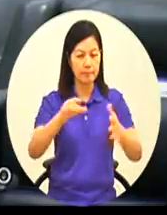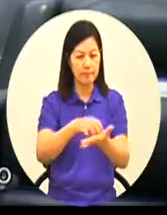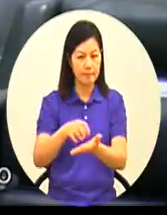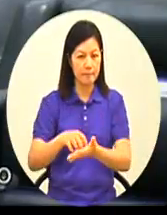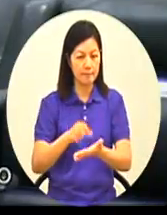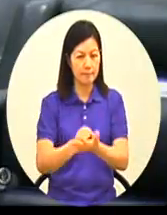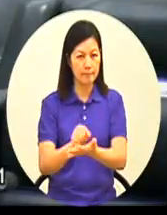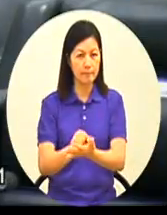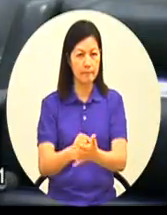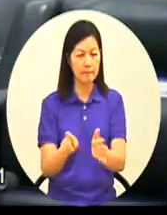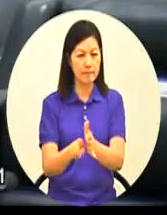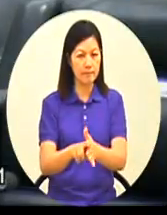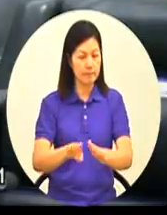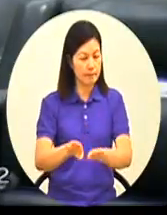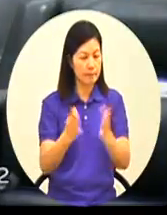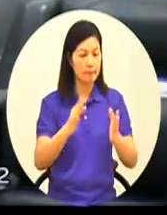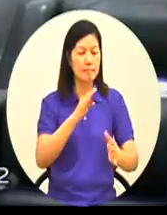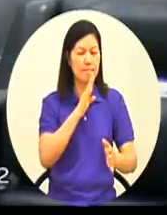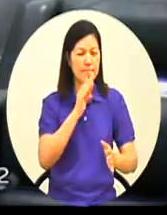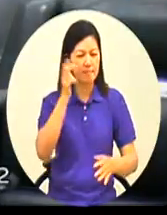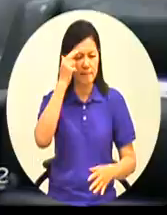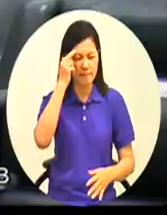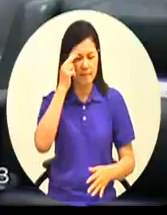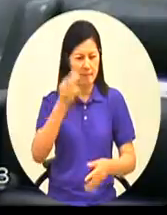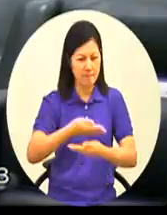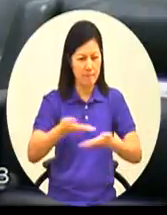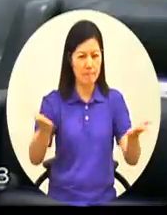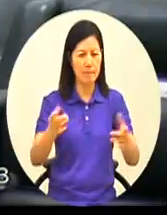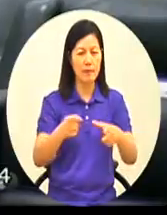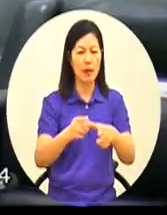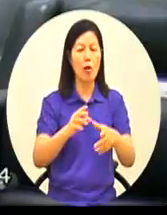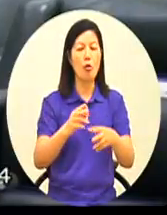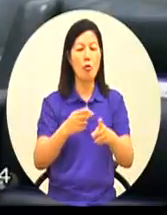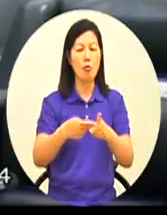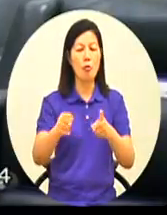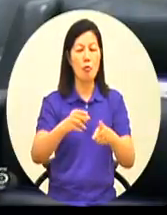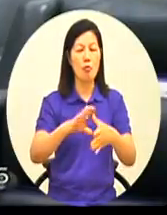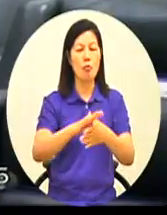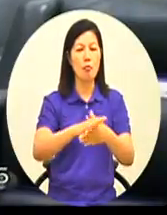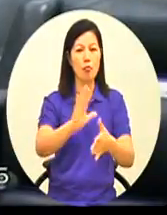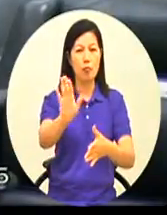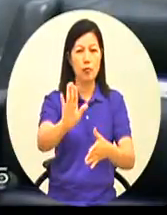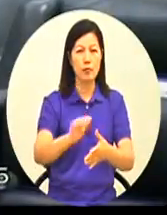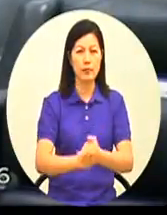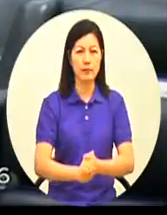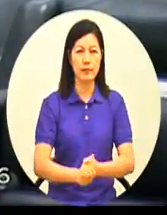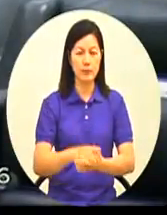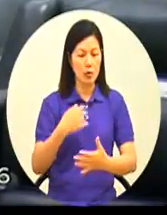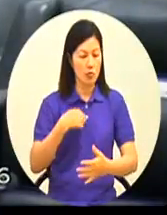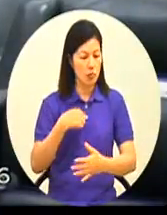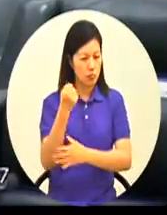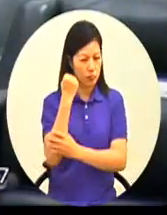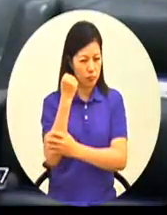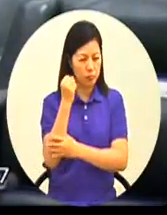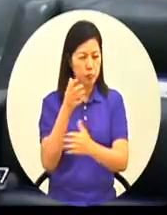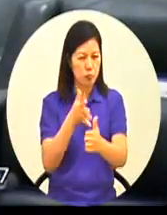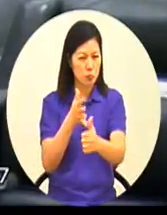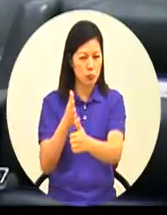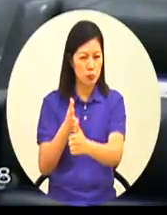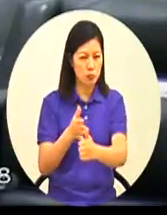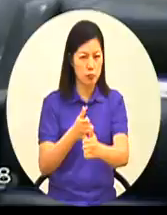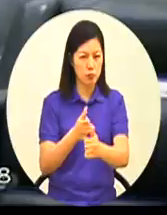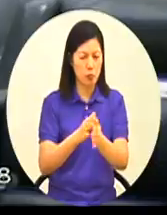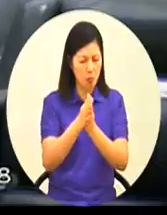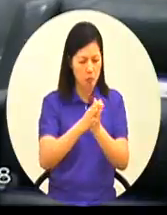记的时候，一开始是坚持不发这个公文书的。那也是在本席的努力的质询跟要求之